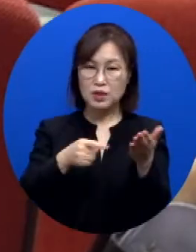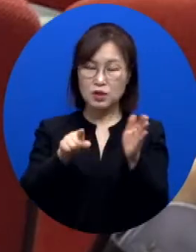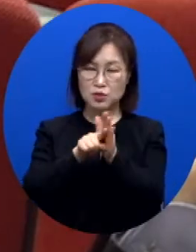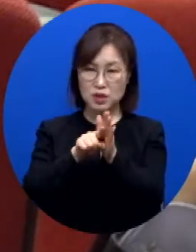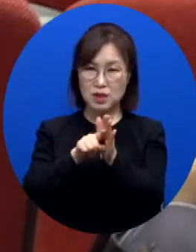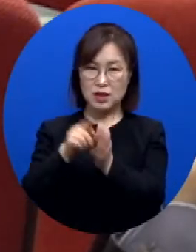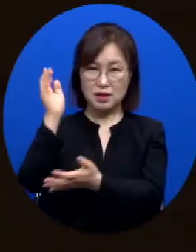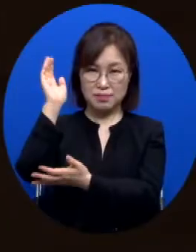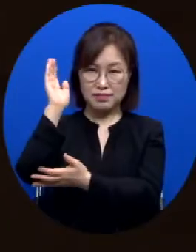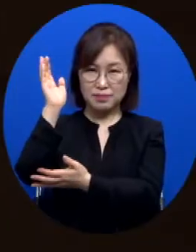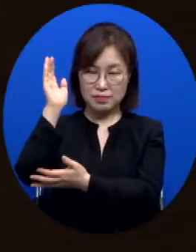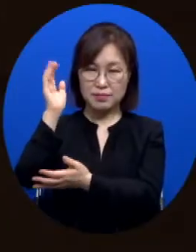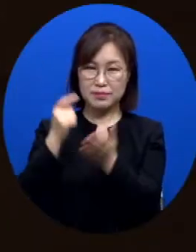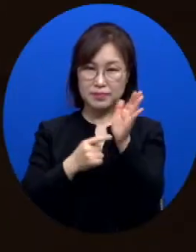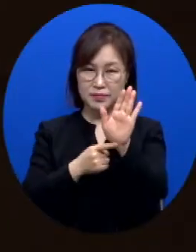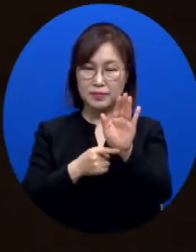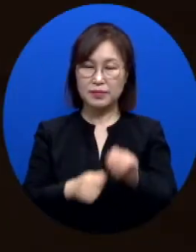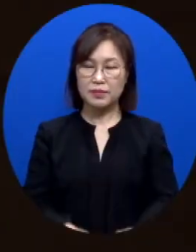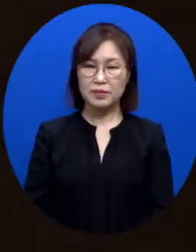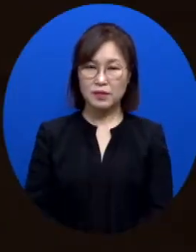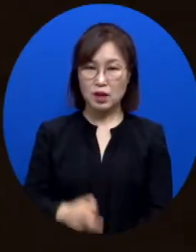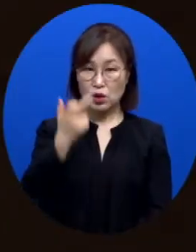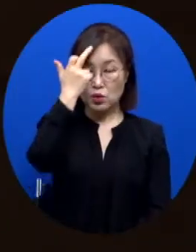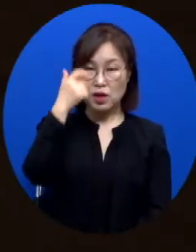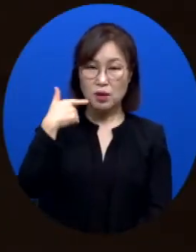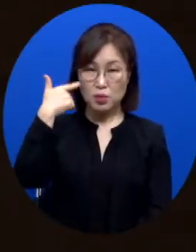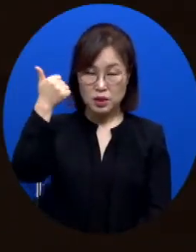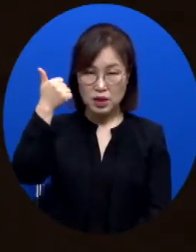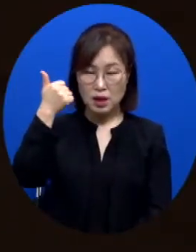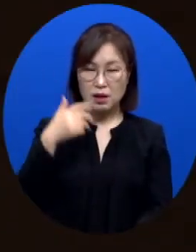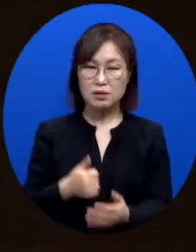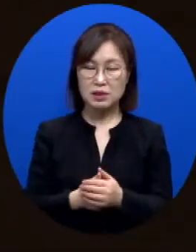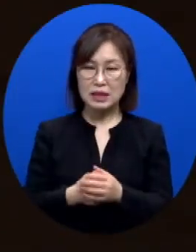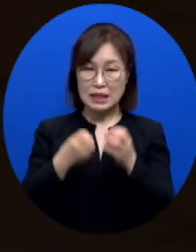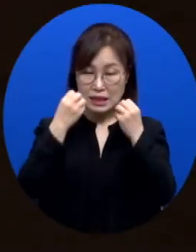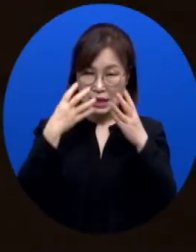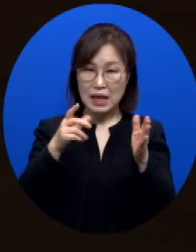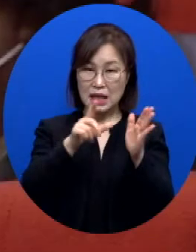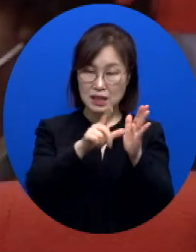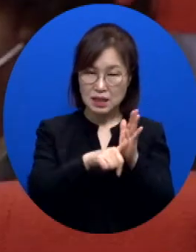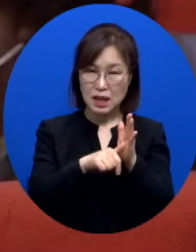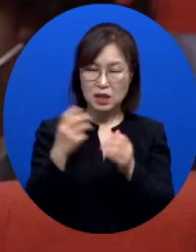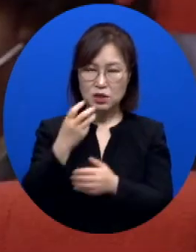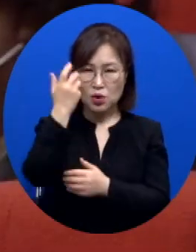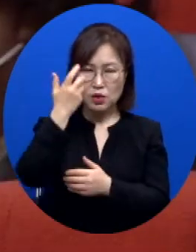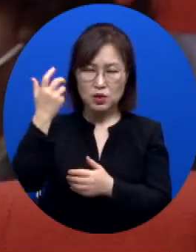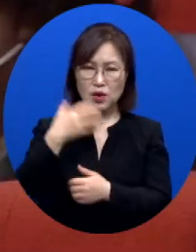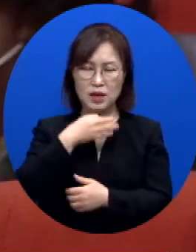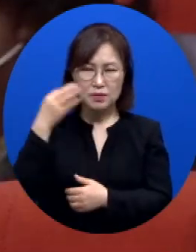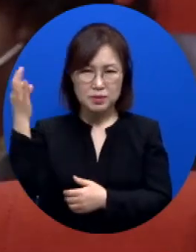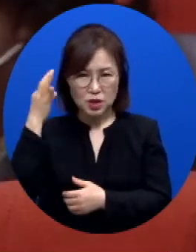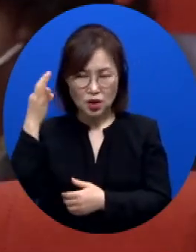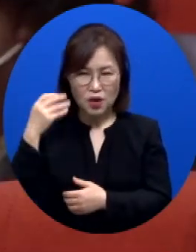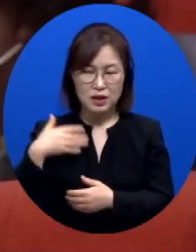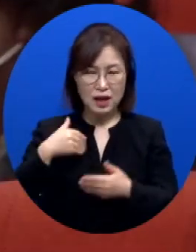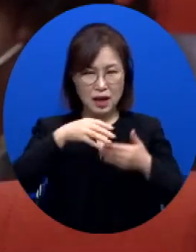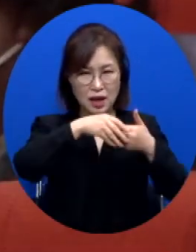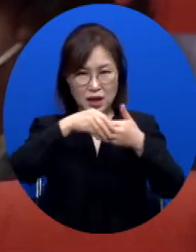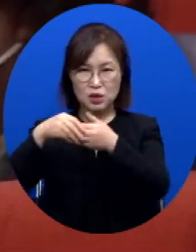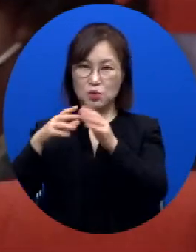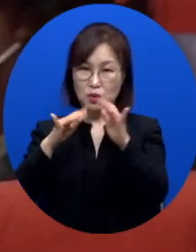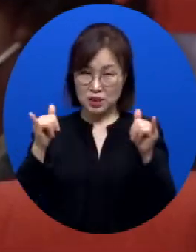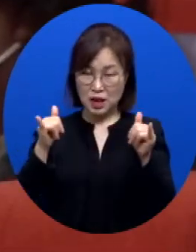메시지를 전했습니다. 최성은 목사는 뉴노멀 시대 성령의 음성을 인생의 내비게이션으로